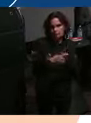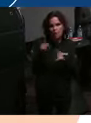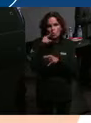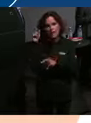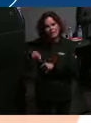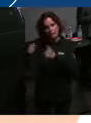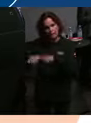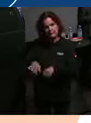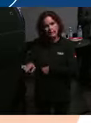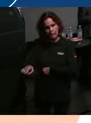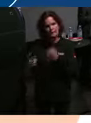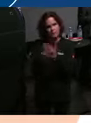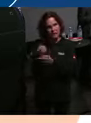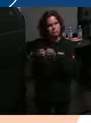Ukraina-krisen, at